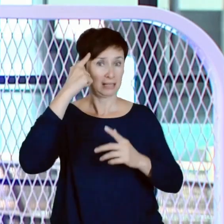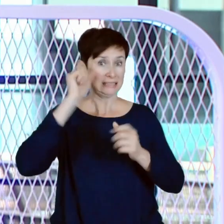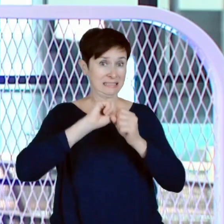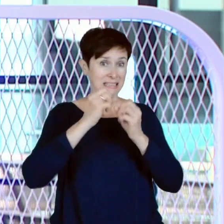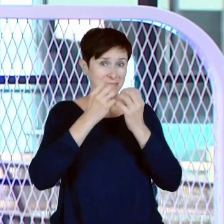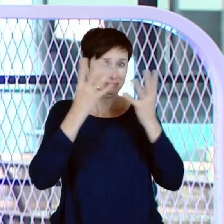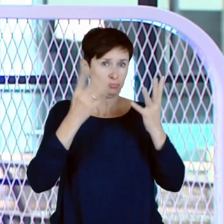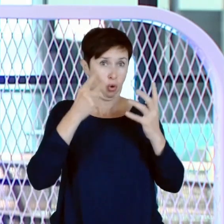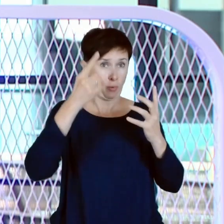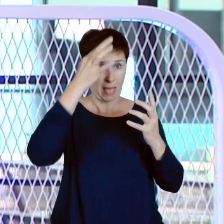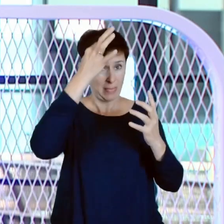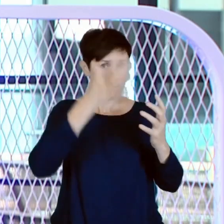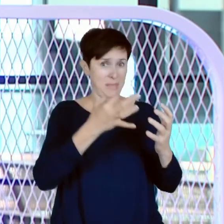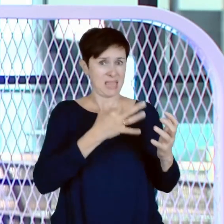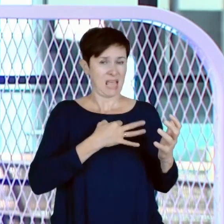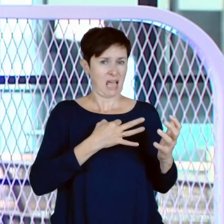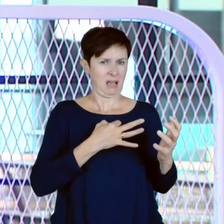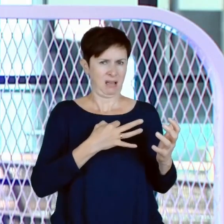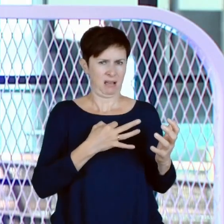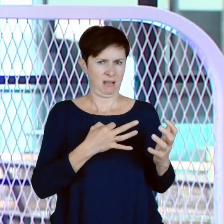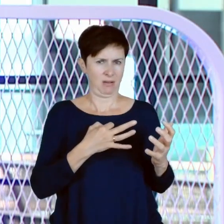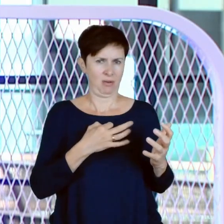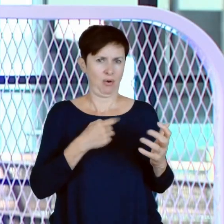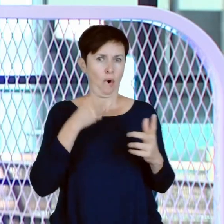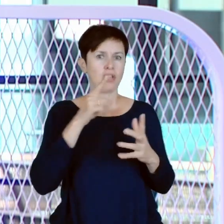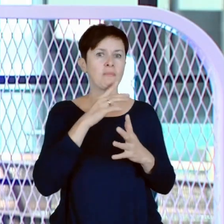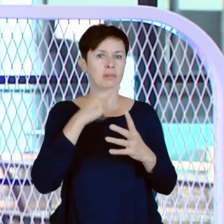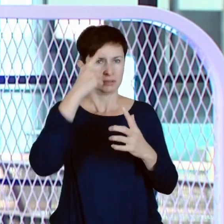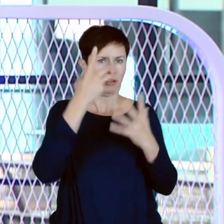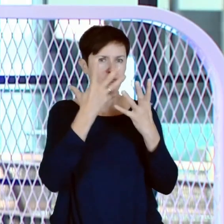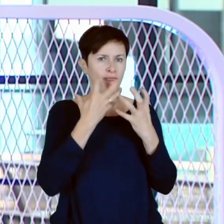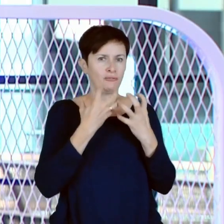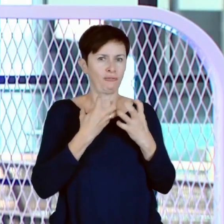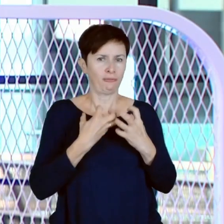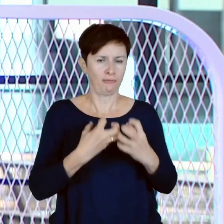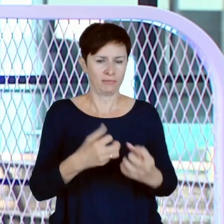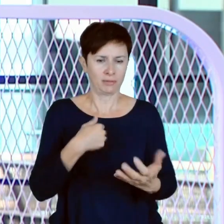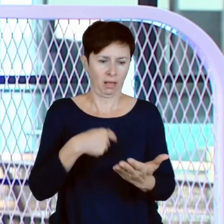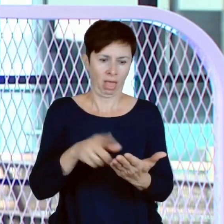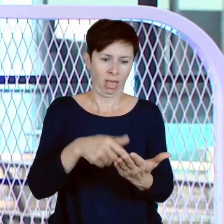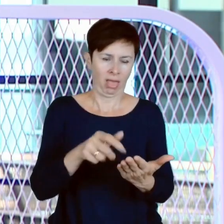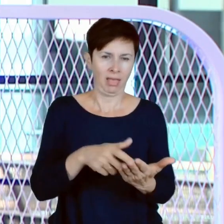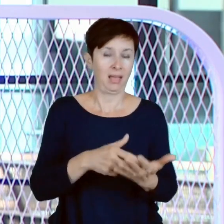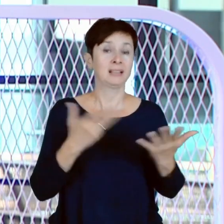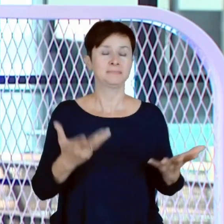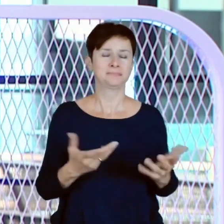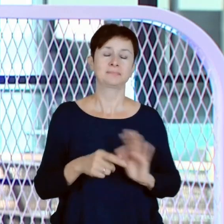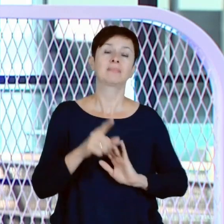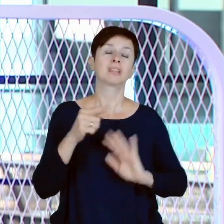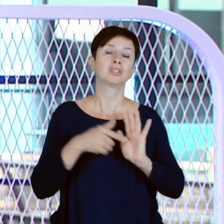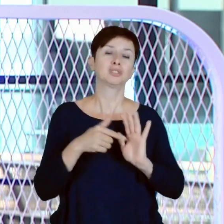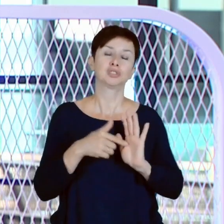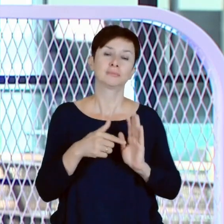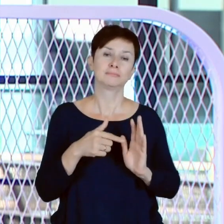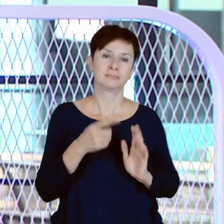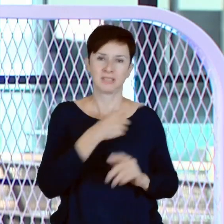czy my chcemy się czegoś... Wiesz, ona nas nie pyta, ona nas wciąga, więc to jest jedna rzecz. Druga rzecz jest taka, że trzeba tutaj bardzo idealistycznie zakładać, że ludzie chcą